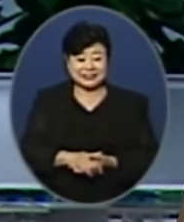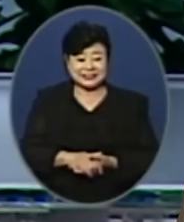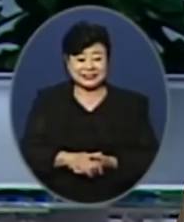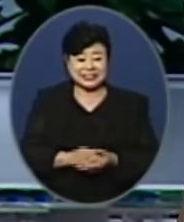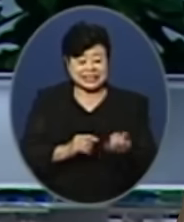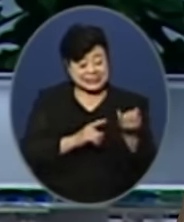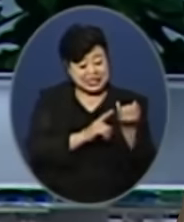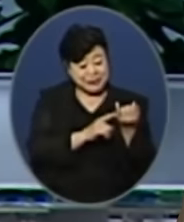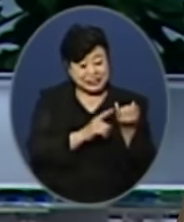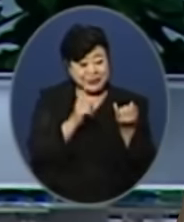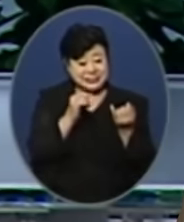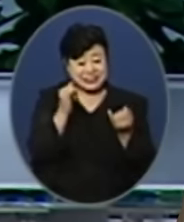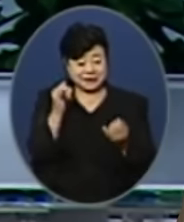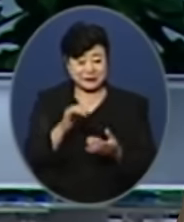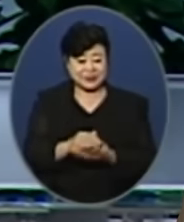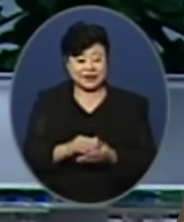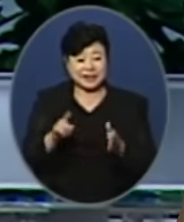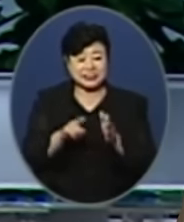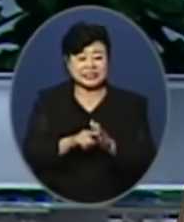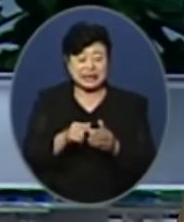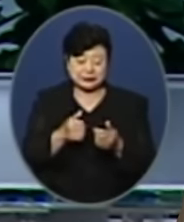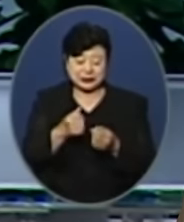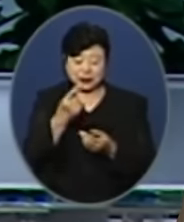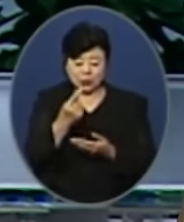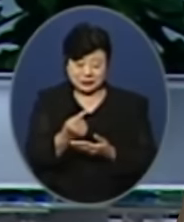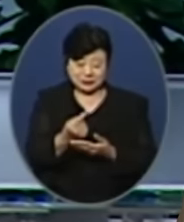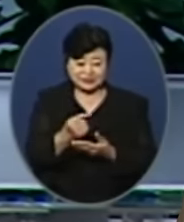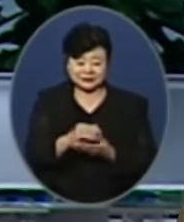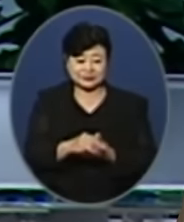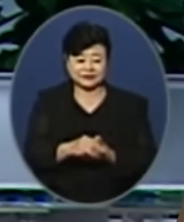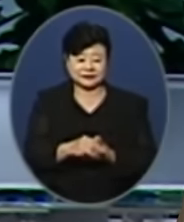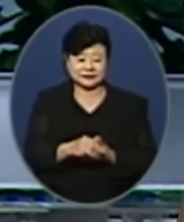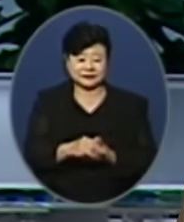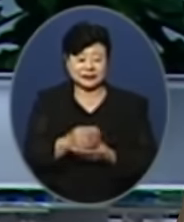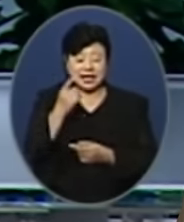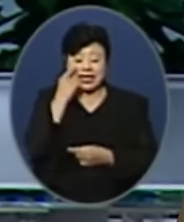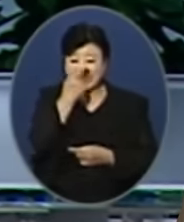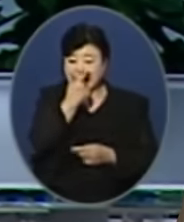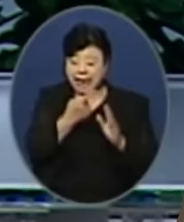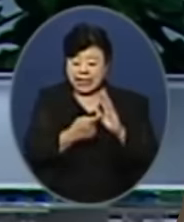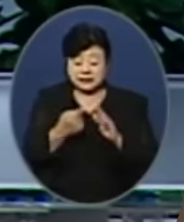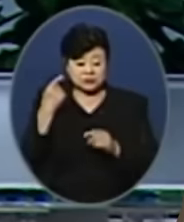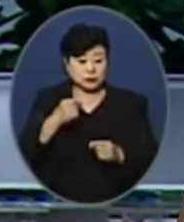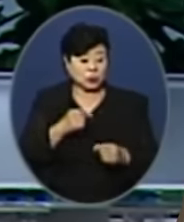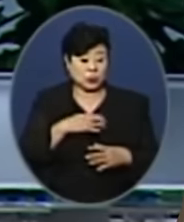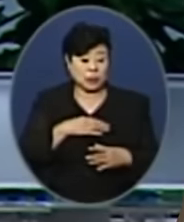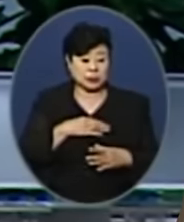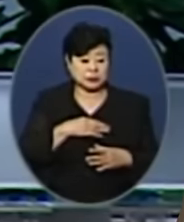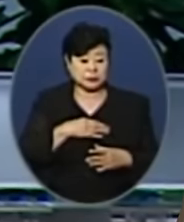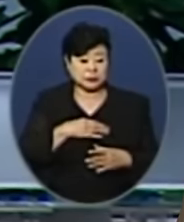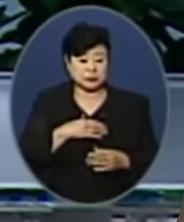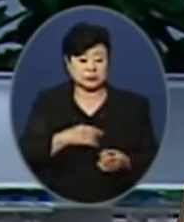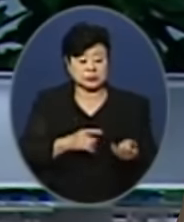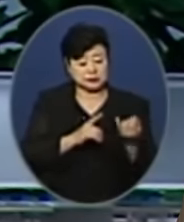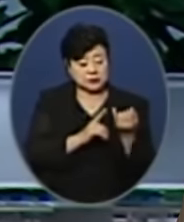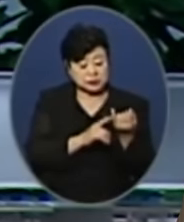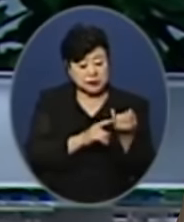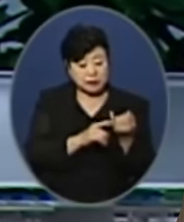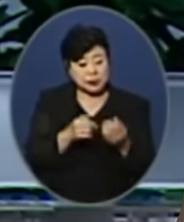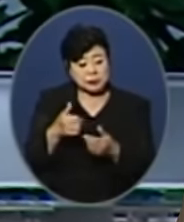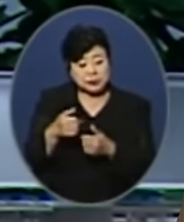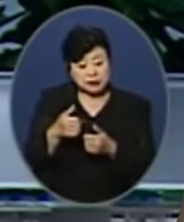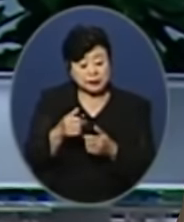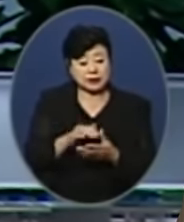자매님 한 분이 신앙 상담을 와서 하는 간증을 듣고 놀랐습니다. 그가 한